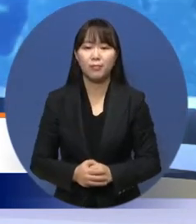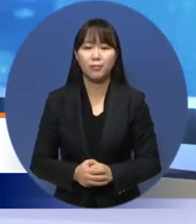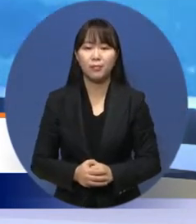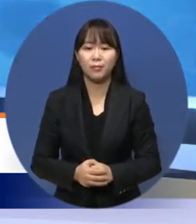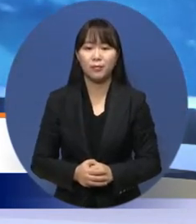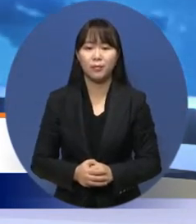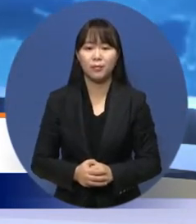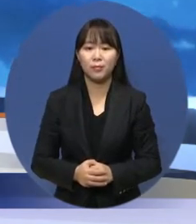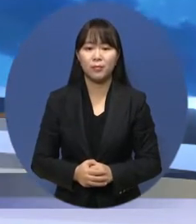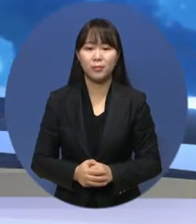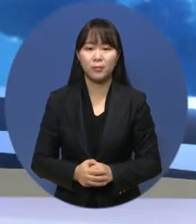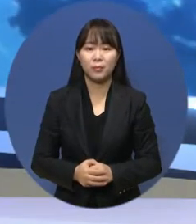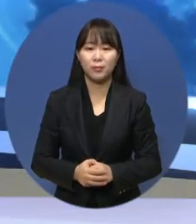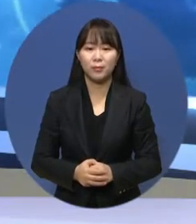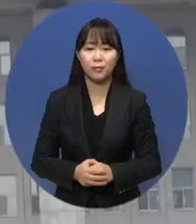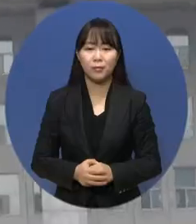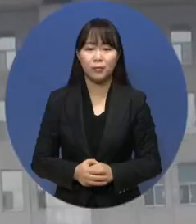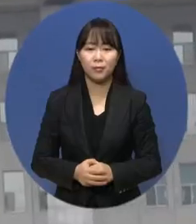기자입니다